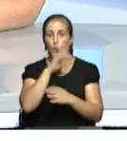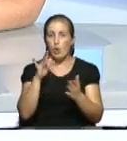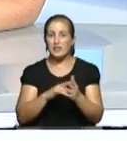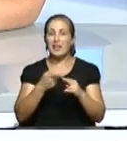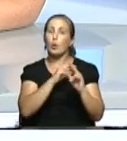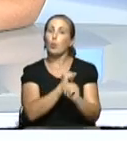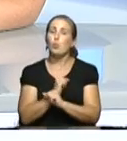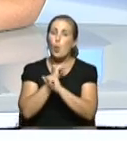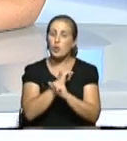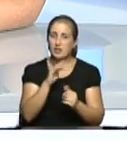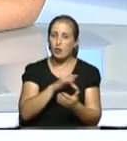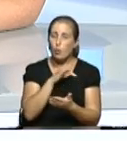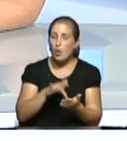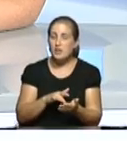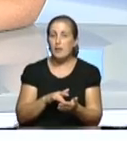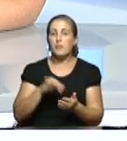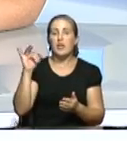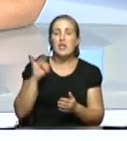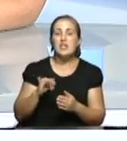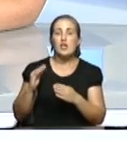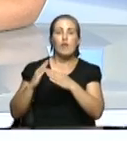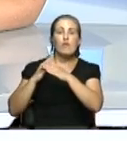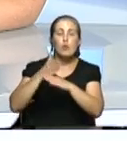это курортный город и гости